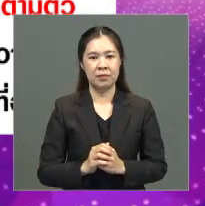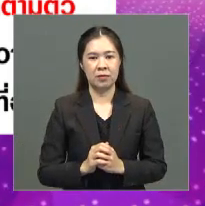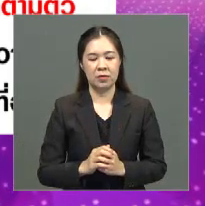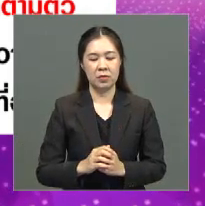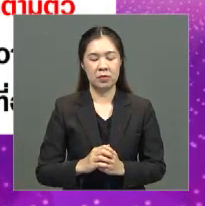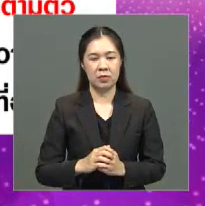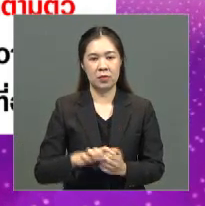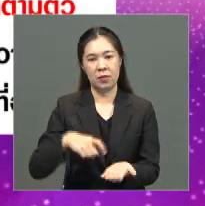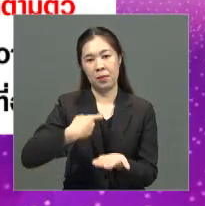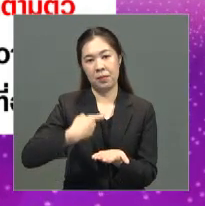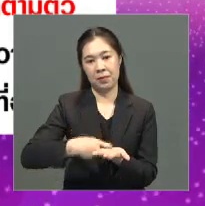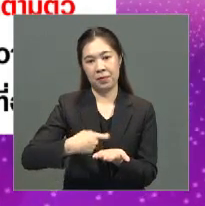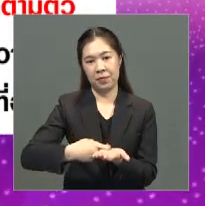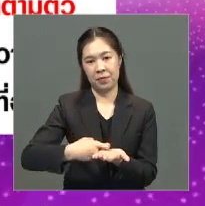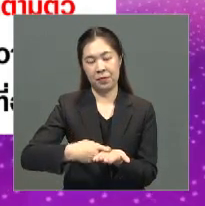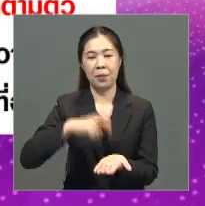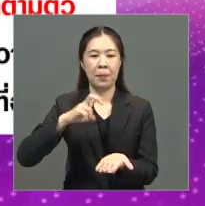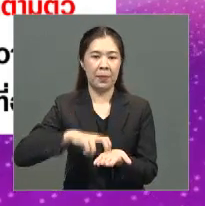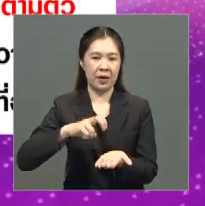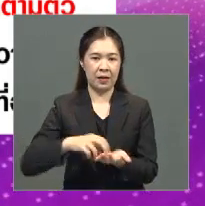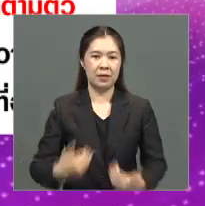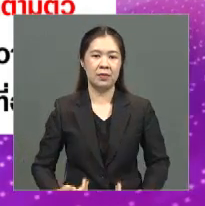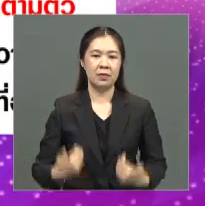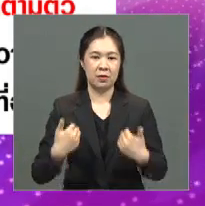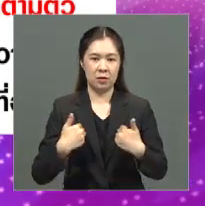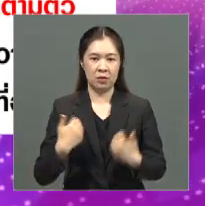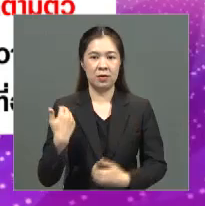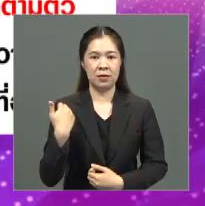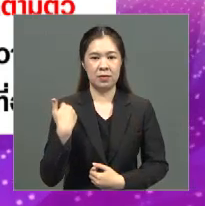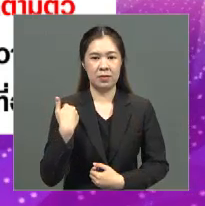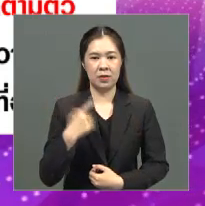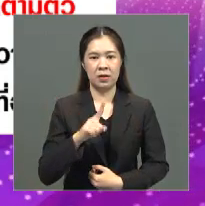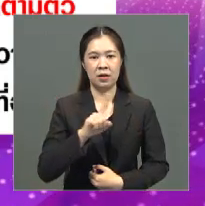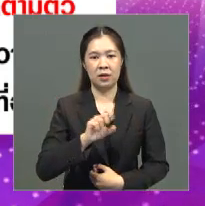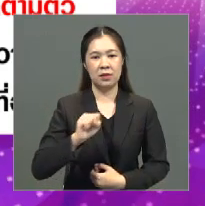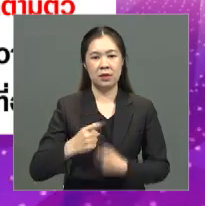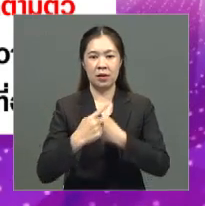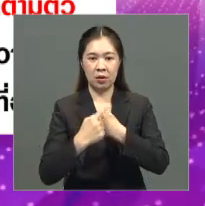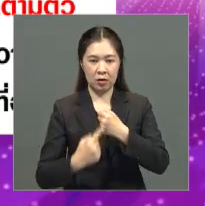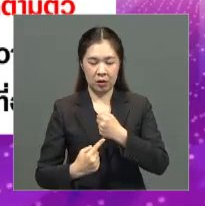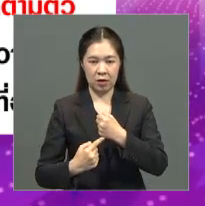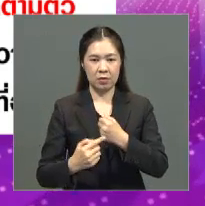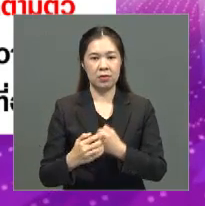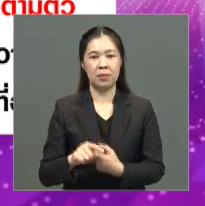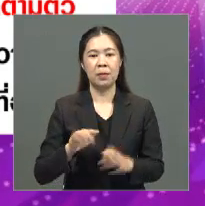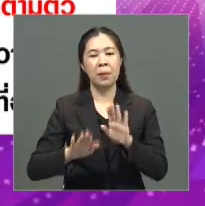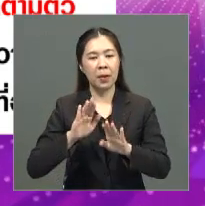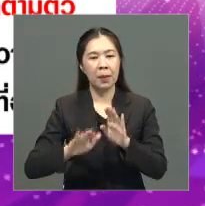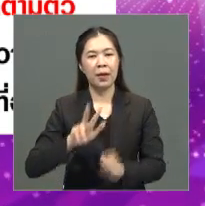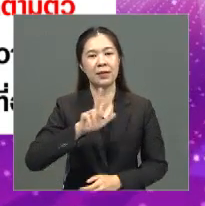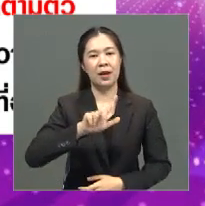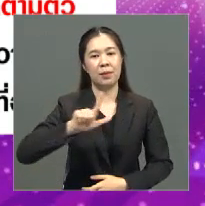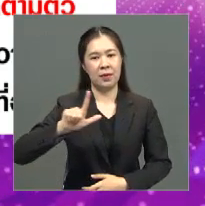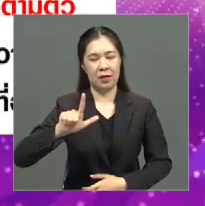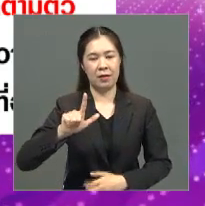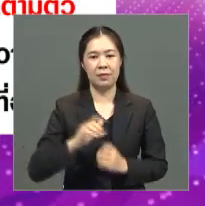ที่ครอบคลุมการรักษาโควิด-19ในวงเงินเนี่ยต้องไม่น้อยกว่า 100,000 เหรียญดอลลาร์สหรัฐหรือว่าประมาณ3ล้านบาท